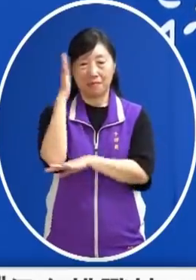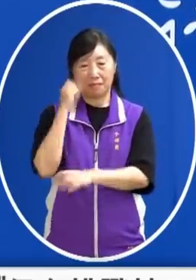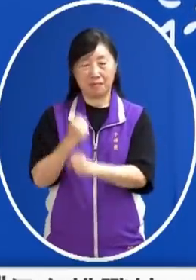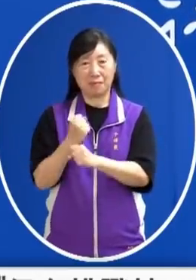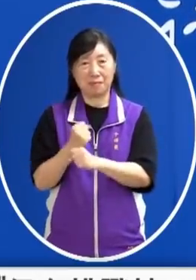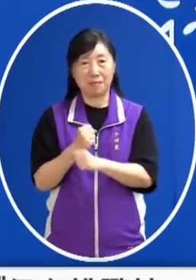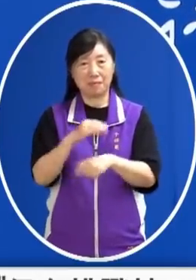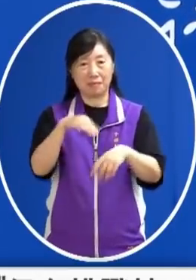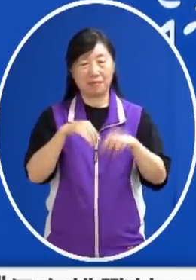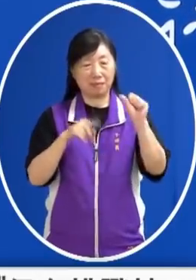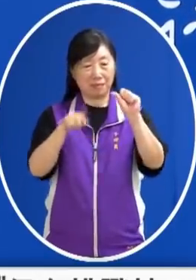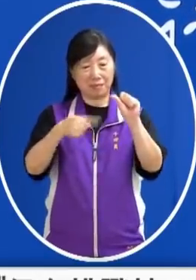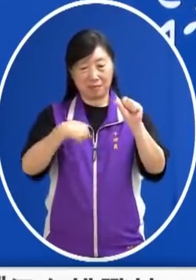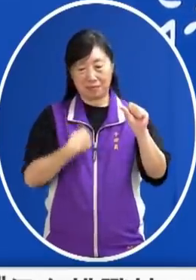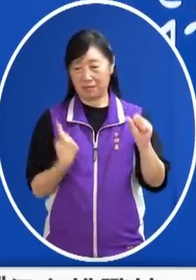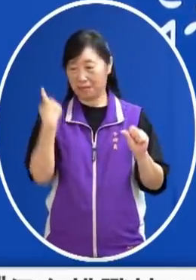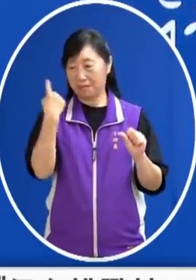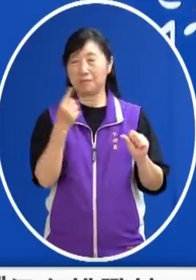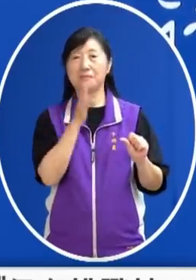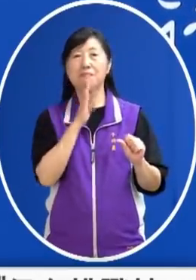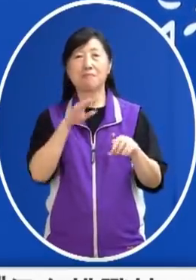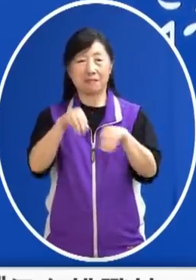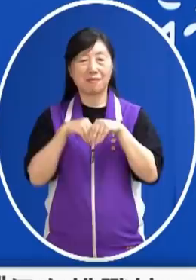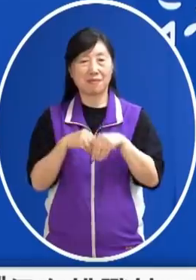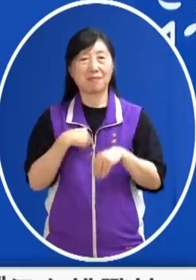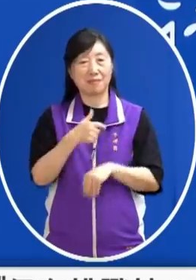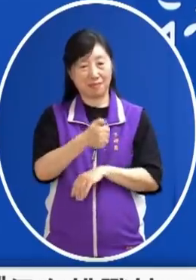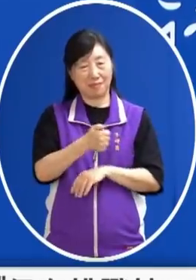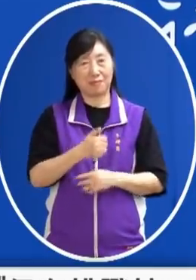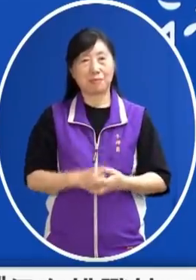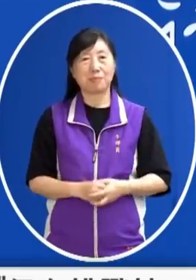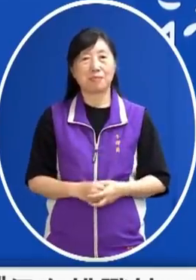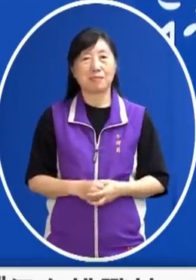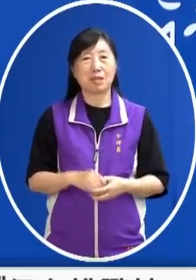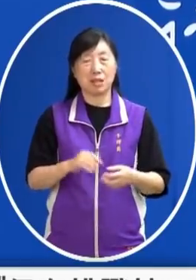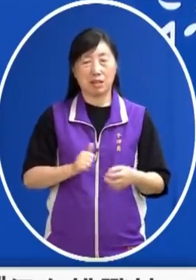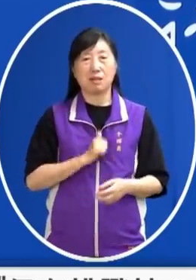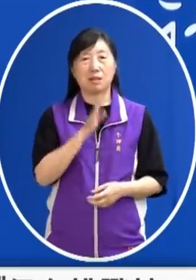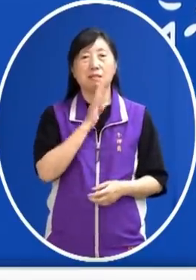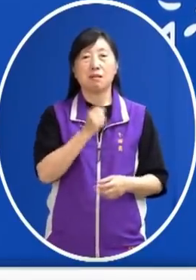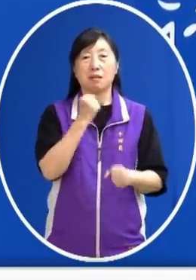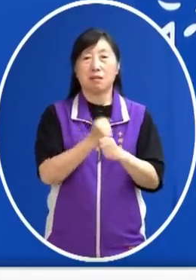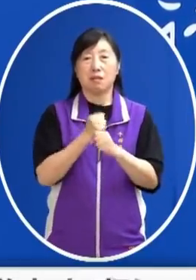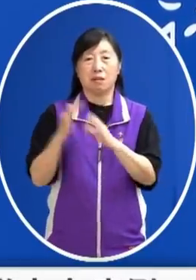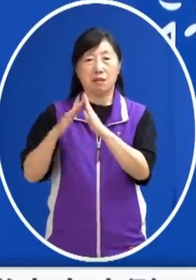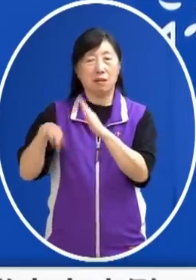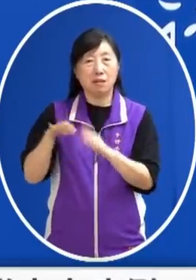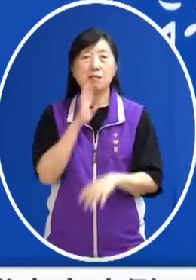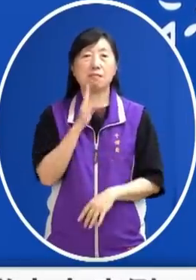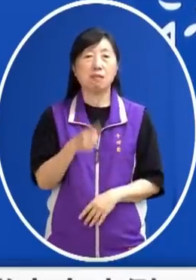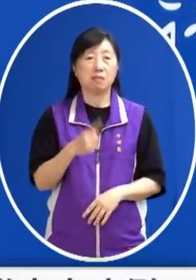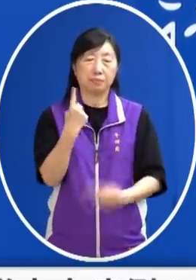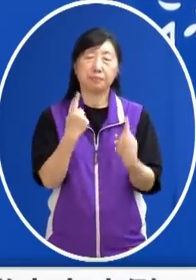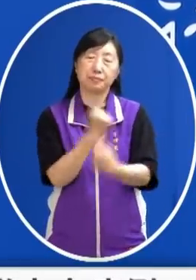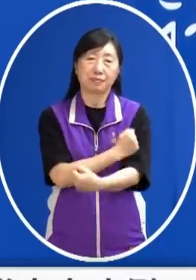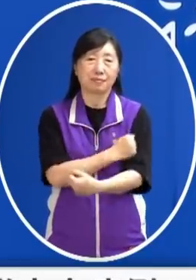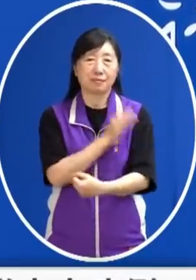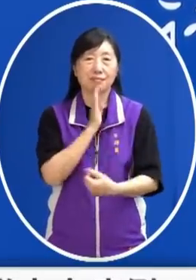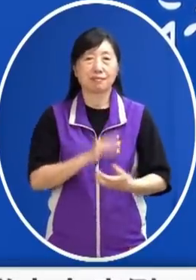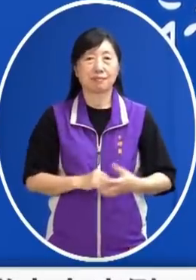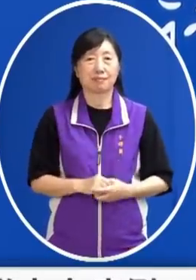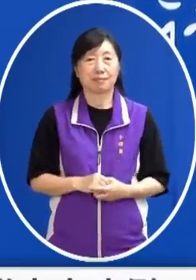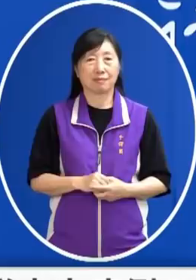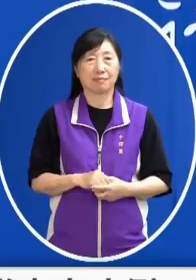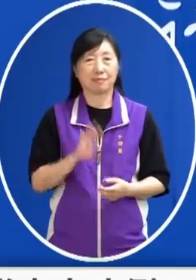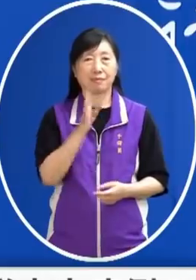然后那这里面两头工作当然确实是更辛苦一些，那不过也像